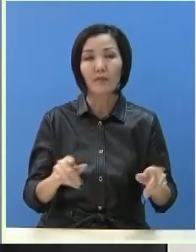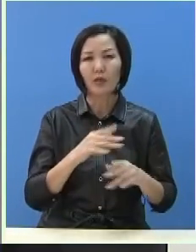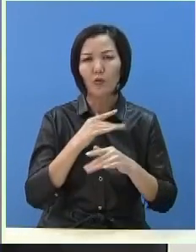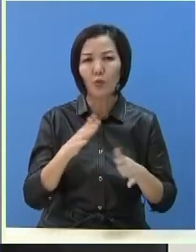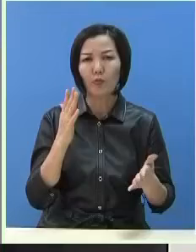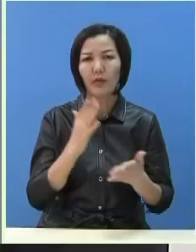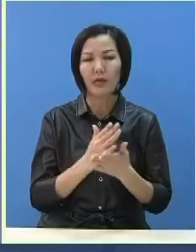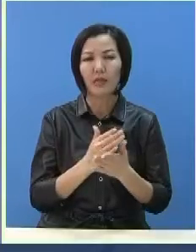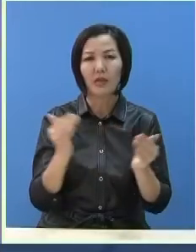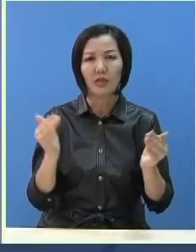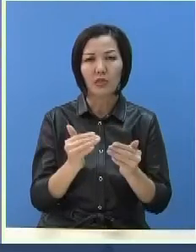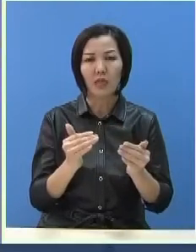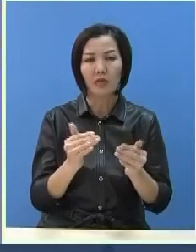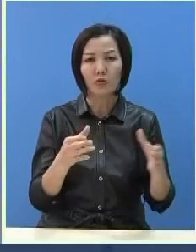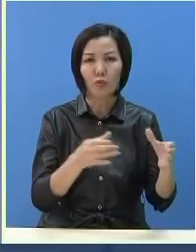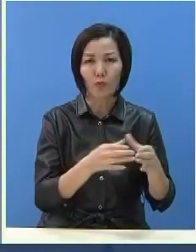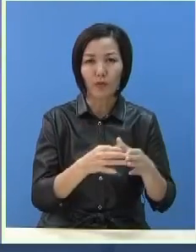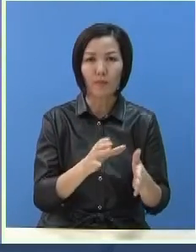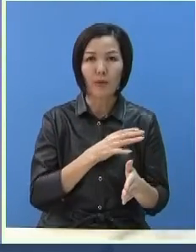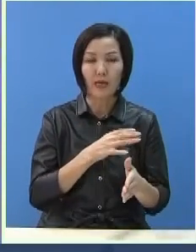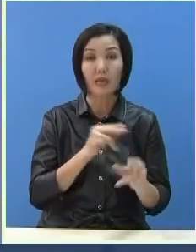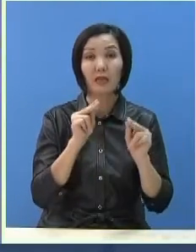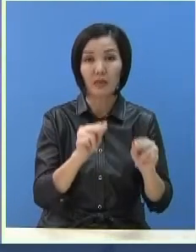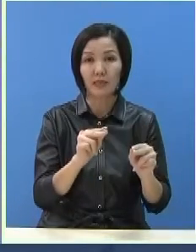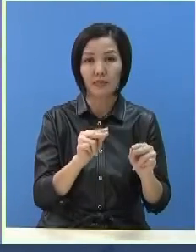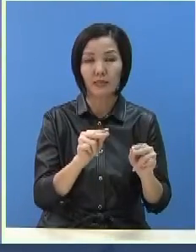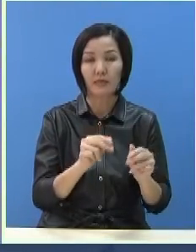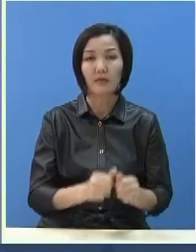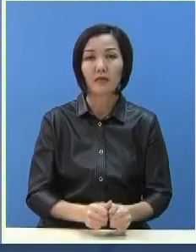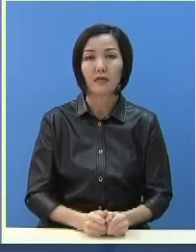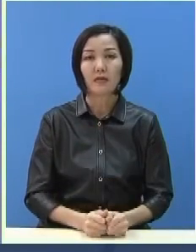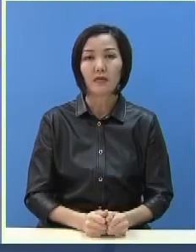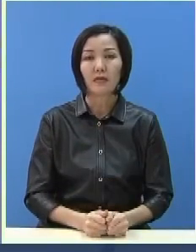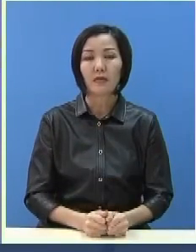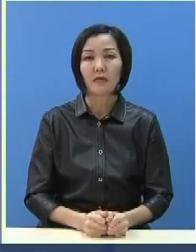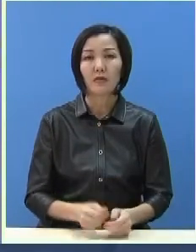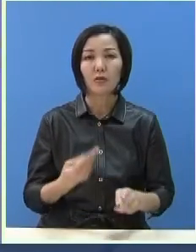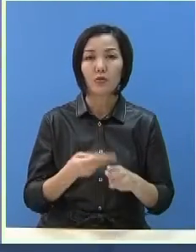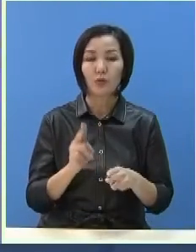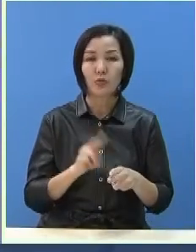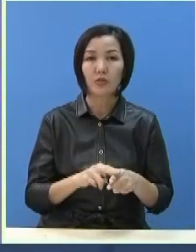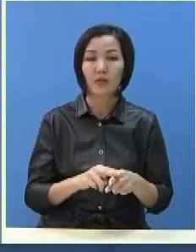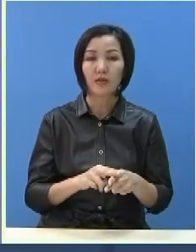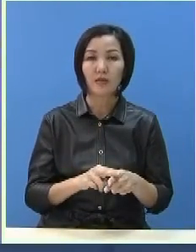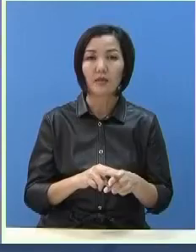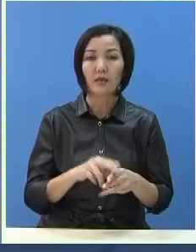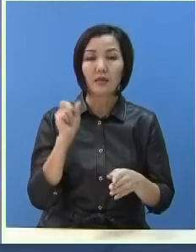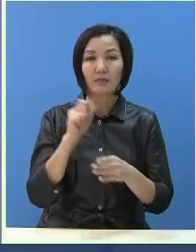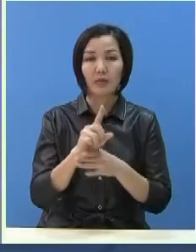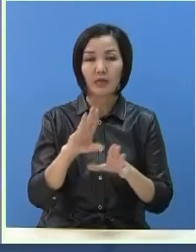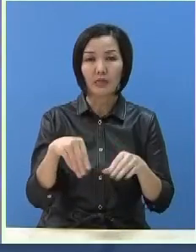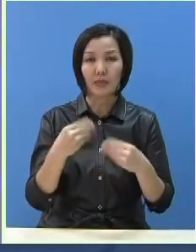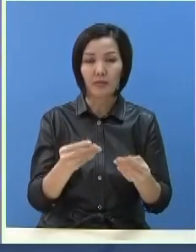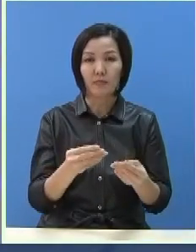екендігі, шағын ғана топтың бай екендігі рас қой, ол расталып отыр ғой қазіргі кезеңде. Сондықтан ең бірінші берген тапсырмасы,